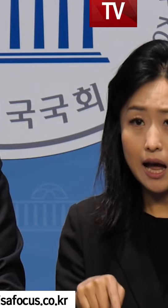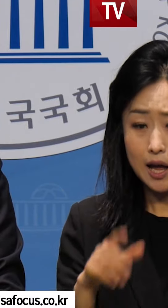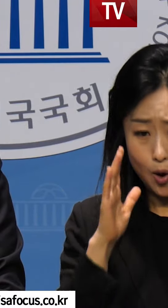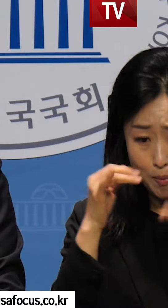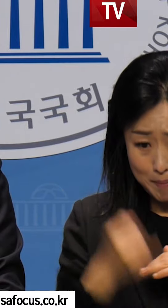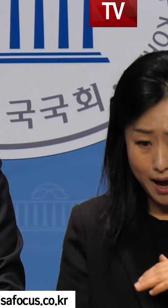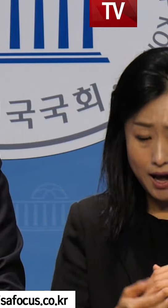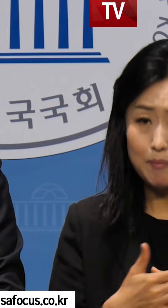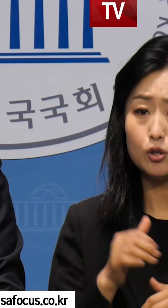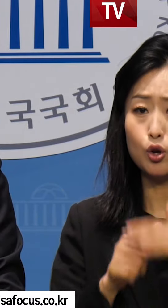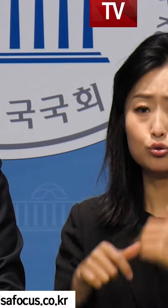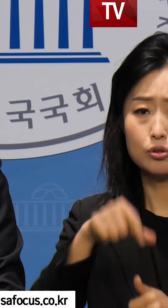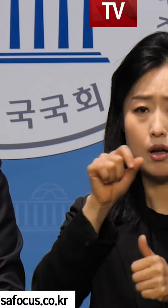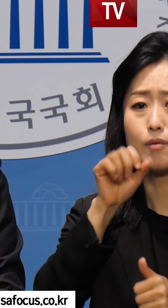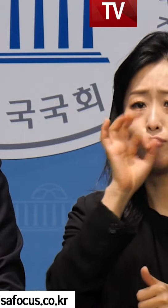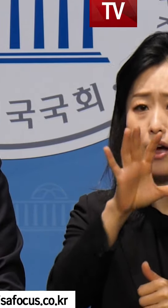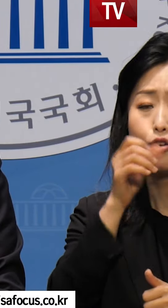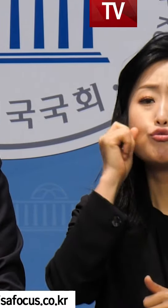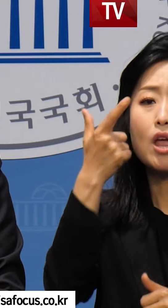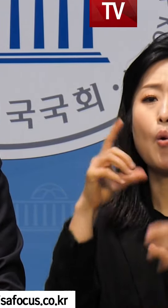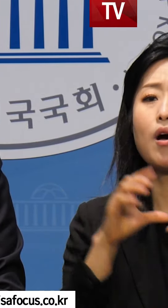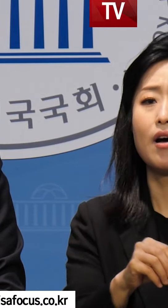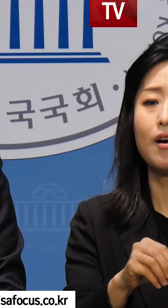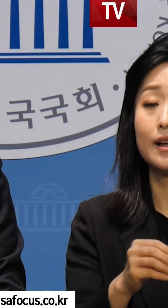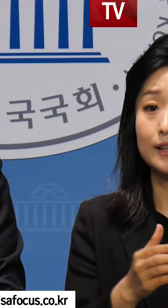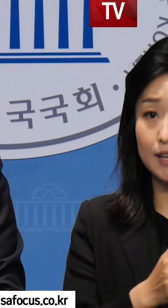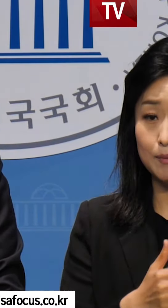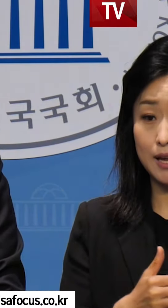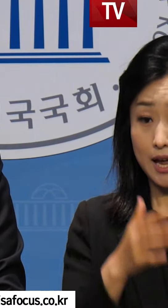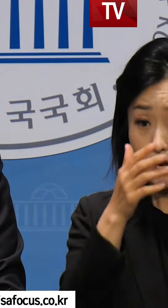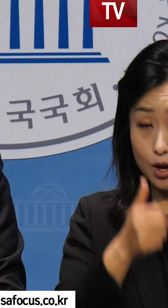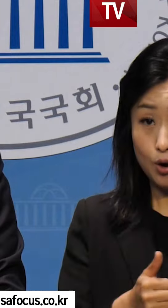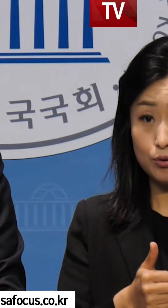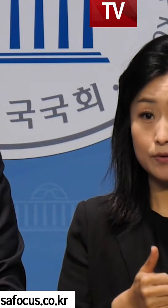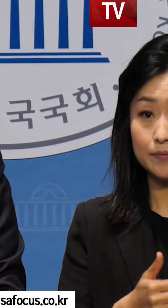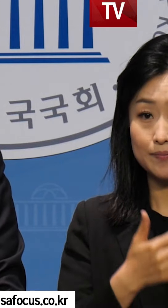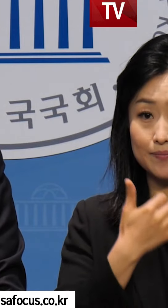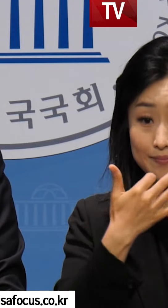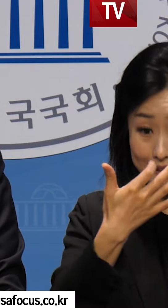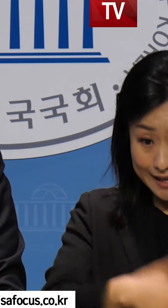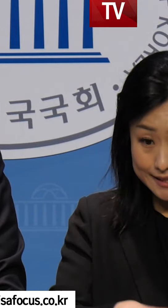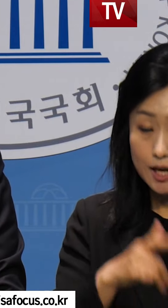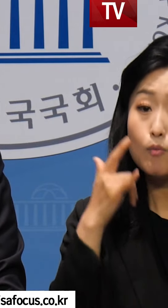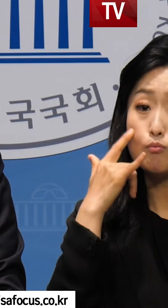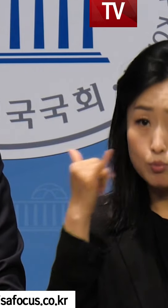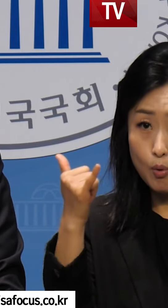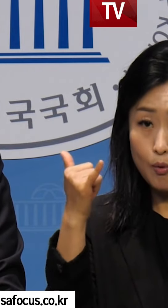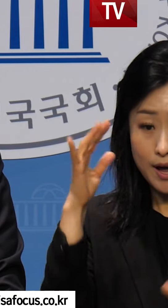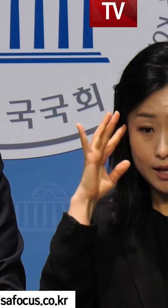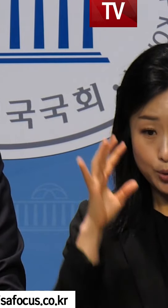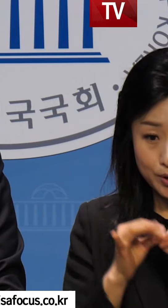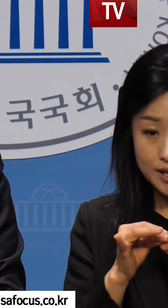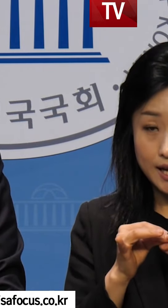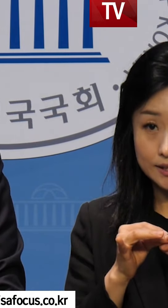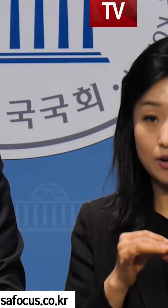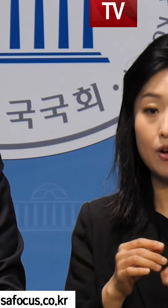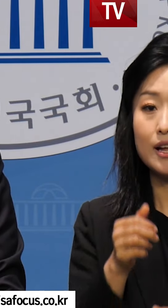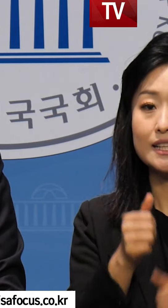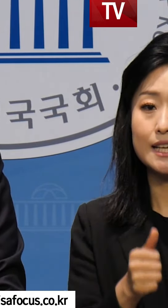있습니다. 이 문제는 미성년자의 대회 출전 시 부모의 동의를 반드시 받아야 하는 절차가 필요하다는